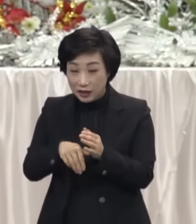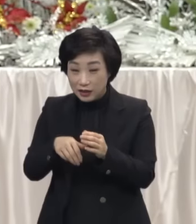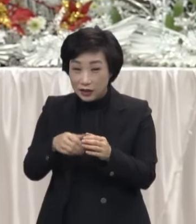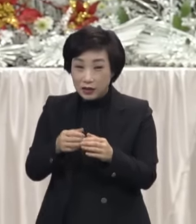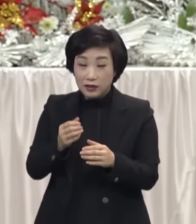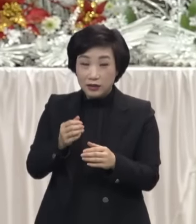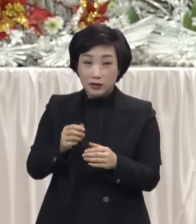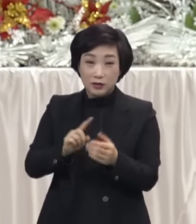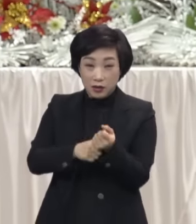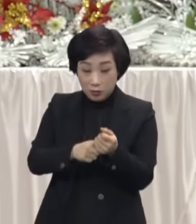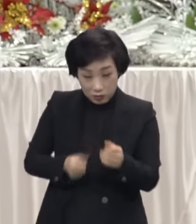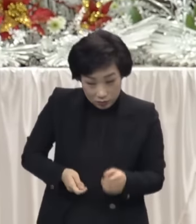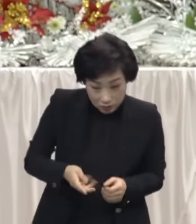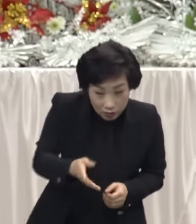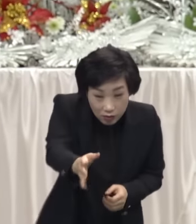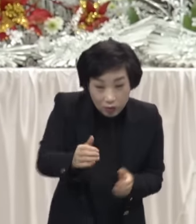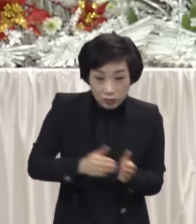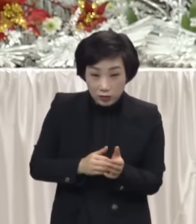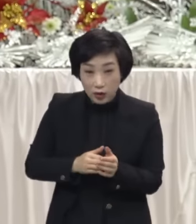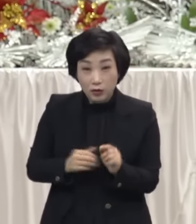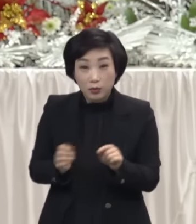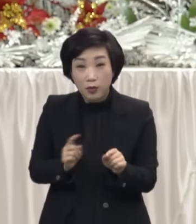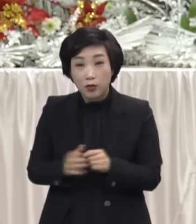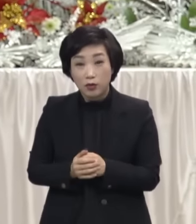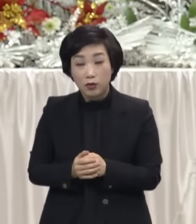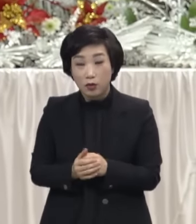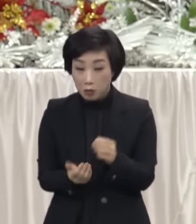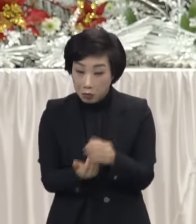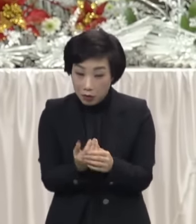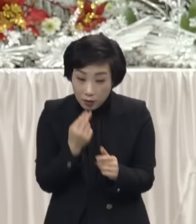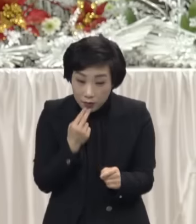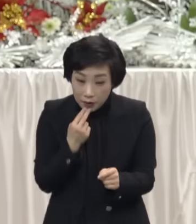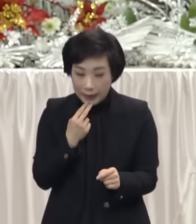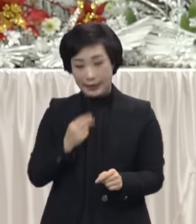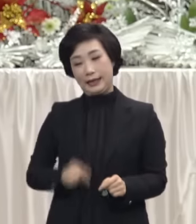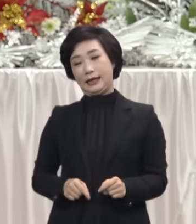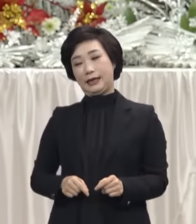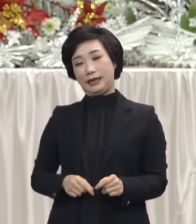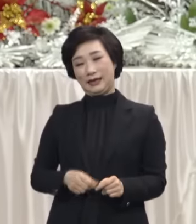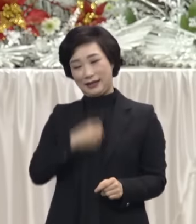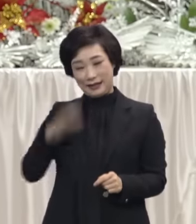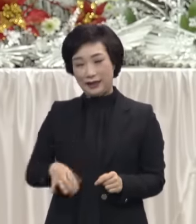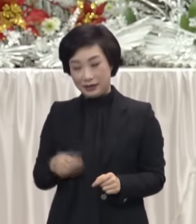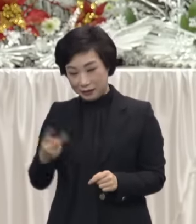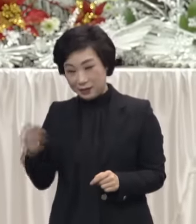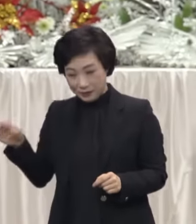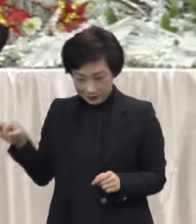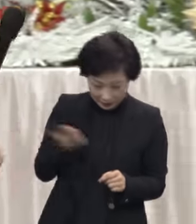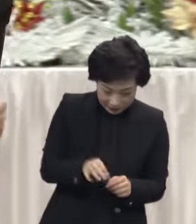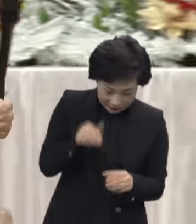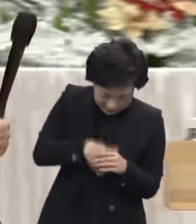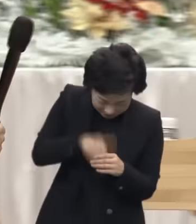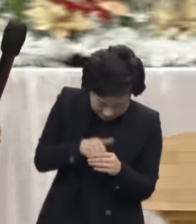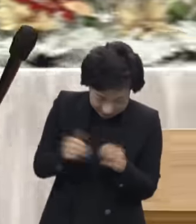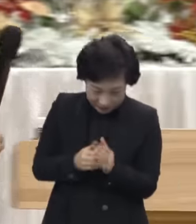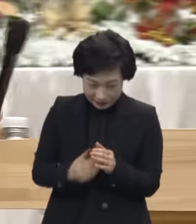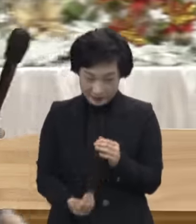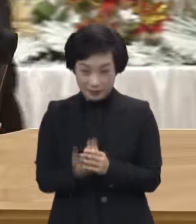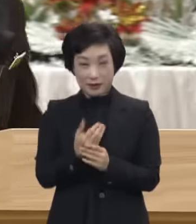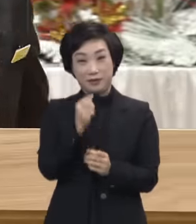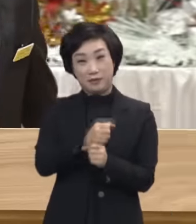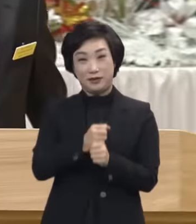보면 땅콩이 안 나는 데가 있잖아요. 그럼 다시 씨를 심어서 그 자리를 채워서 가게 하죠.